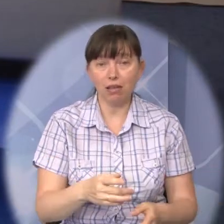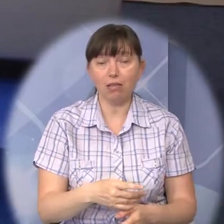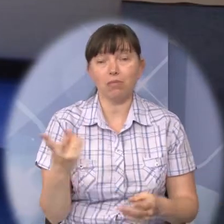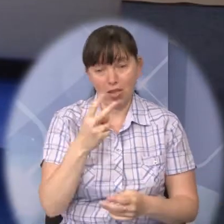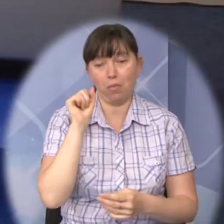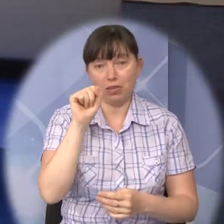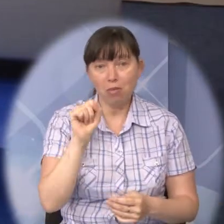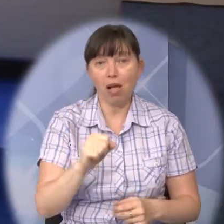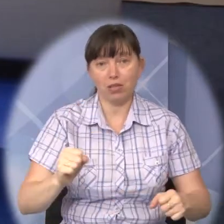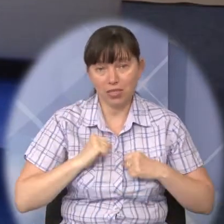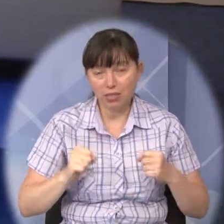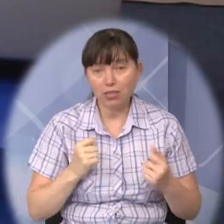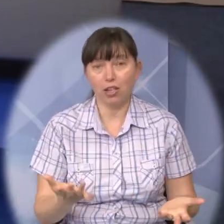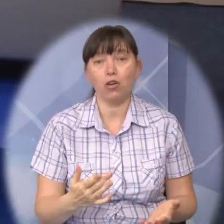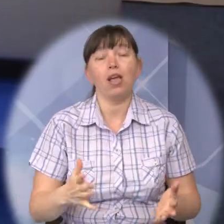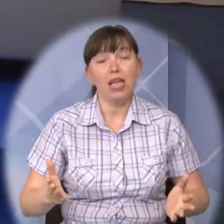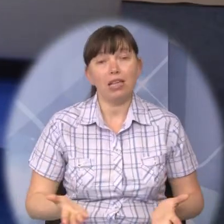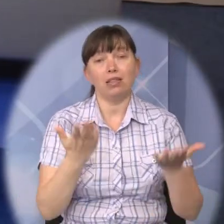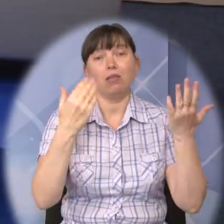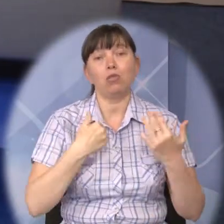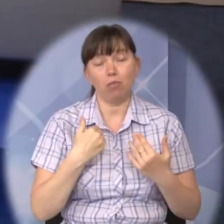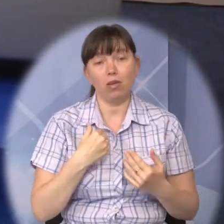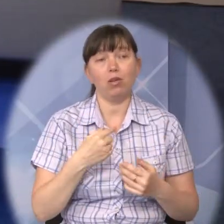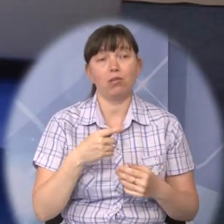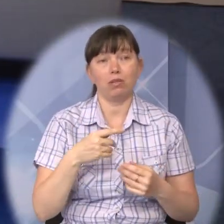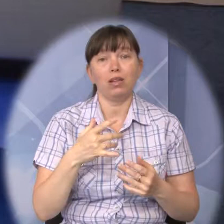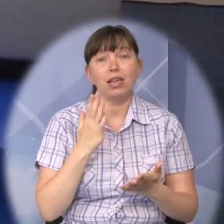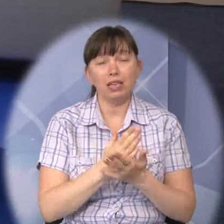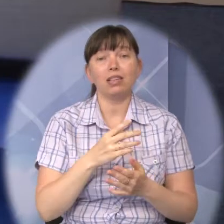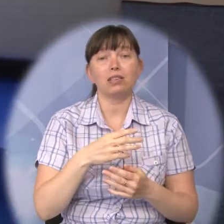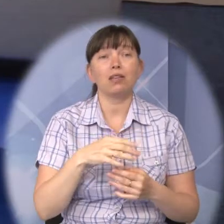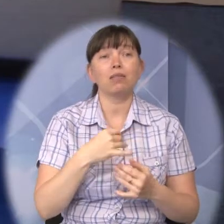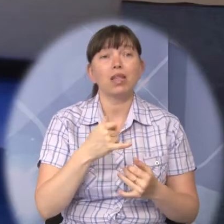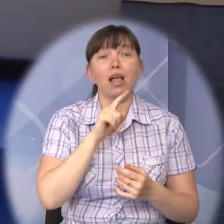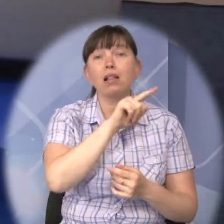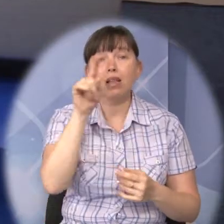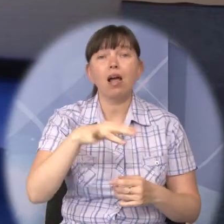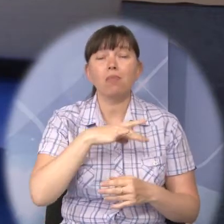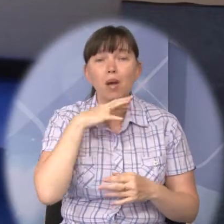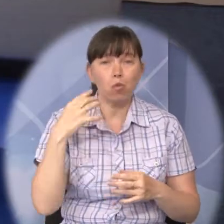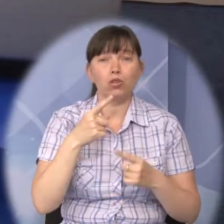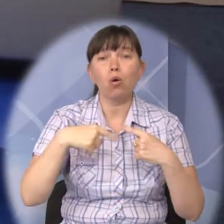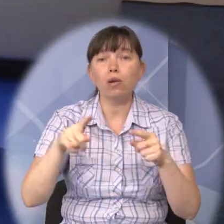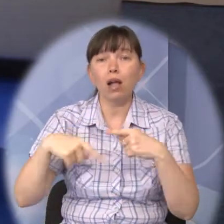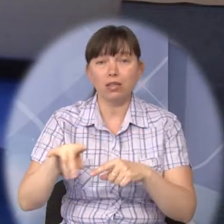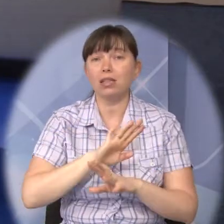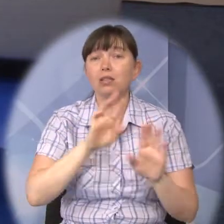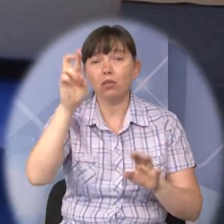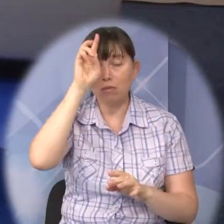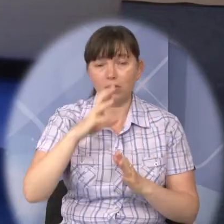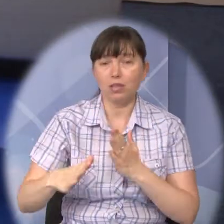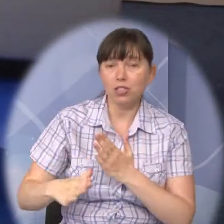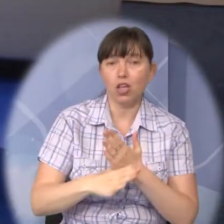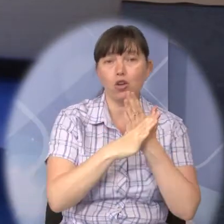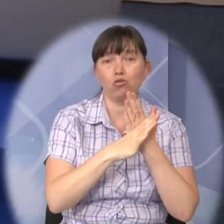siguranță ți se vor deschide. Și îndemnul meu ar fi și către mai multe organizații neguvernamentale să pună